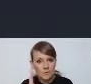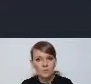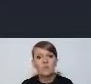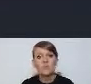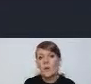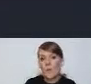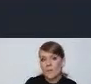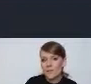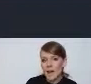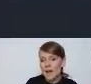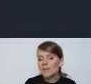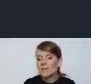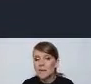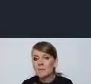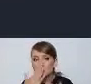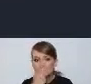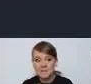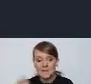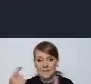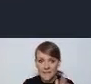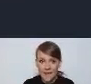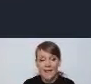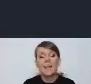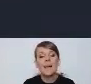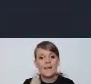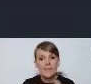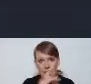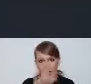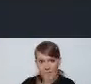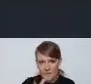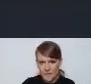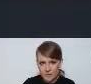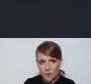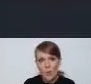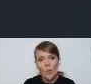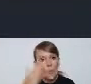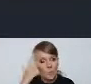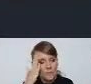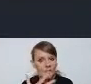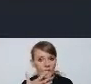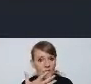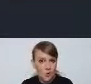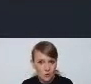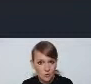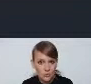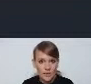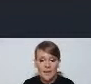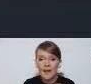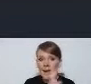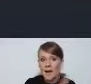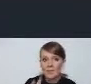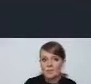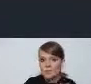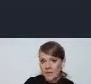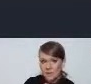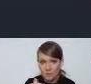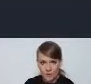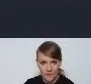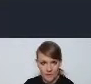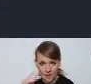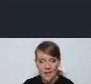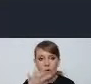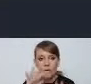pokazują, że celem jego jest wzrost efektywności, umiejętność wykorzystania przewag każdego sektora, czyli jednym słowem